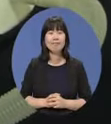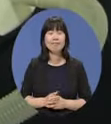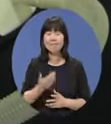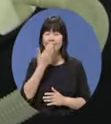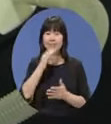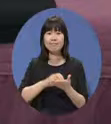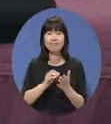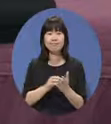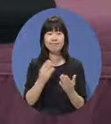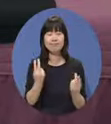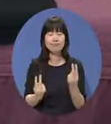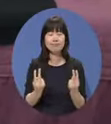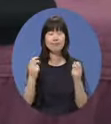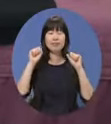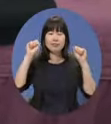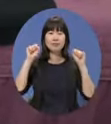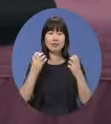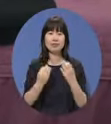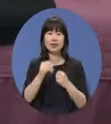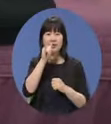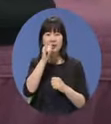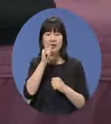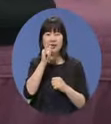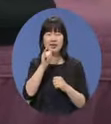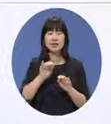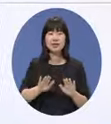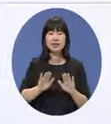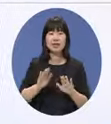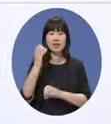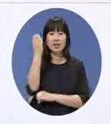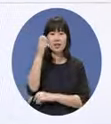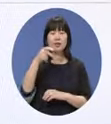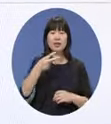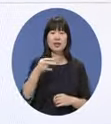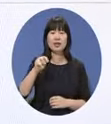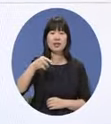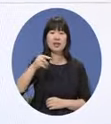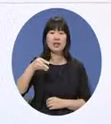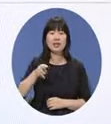먹는 양에 비해 운동량이 많았던 호은이의 기초 대사량을 측정하는 검사